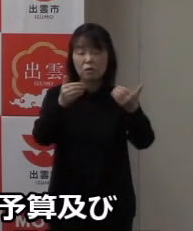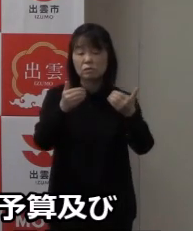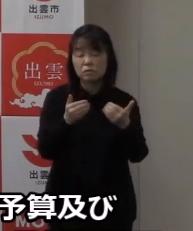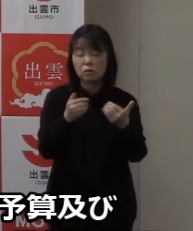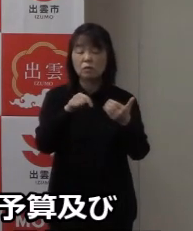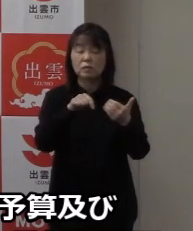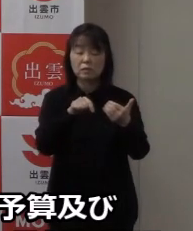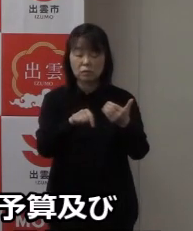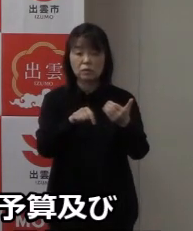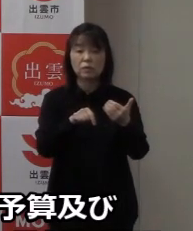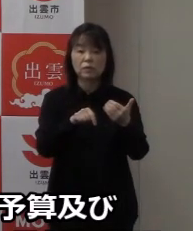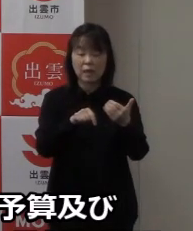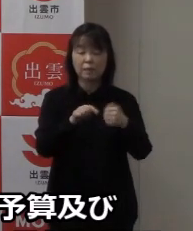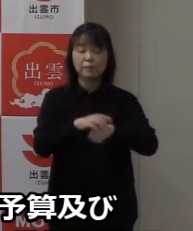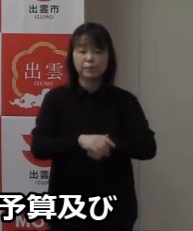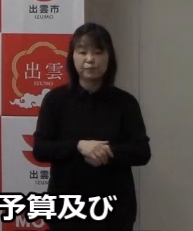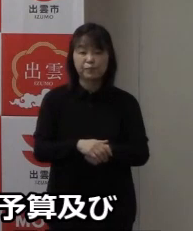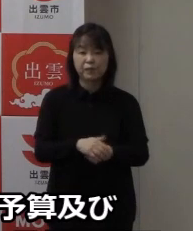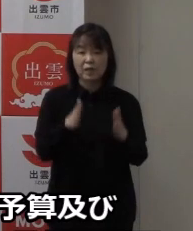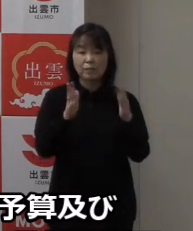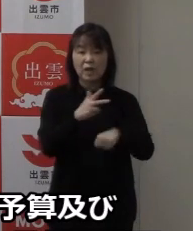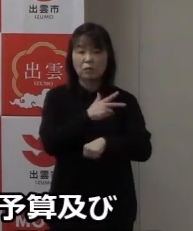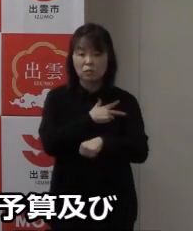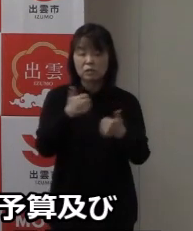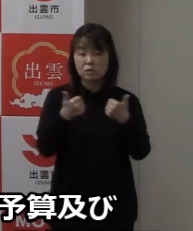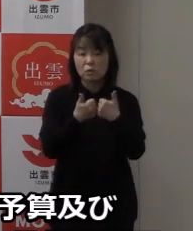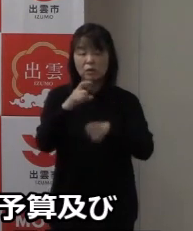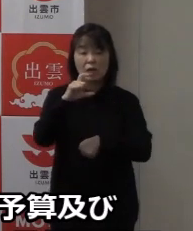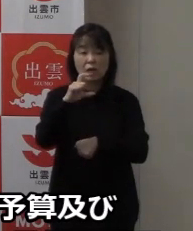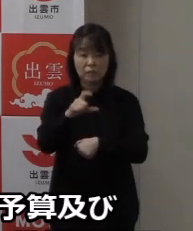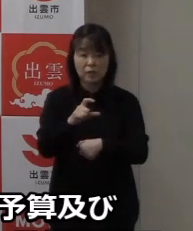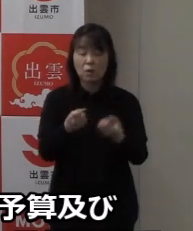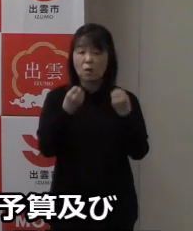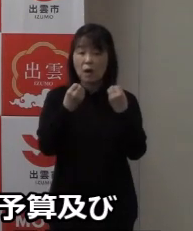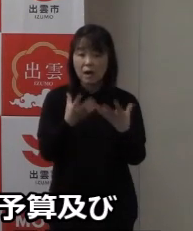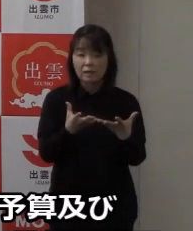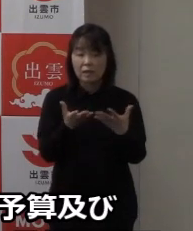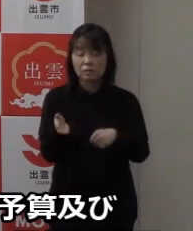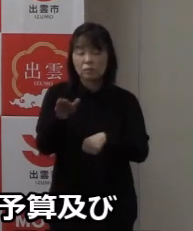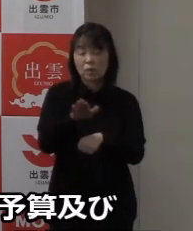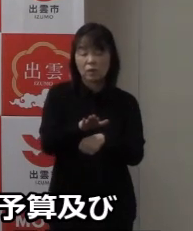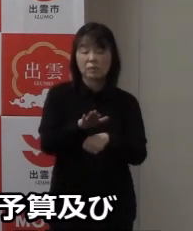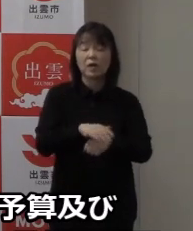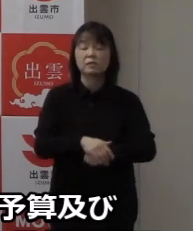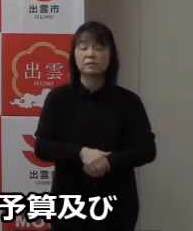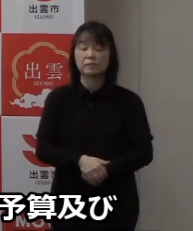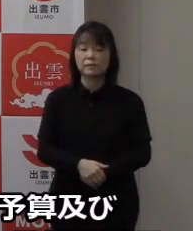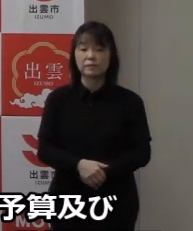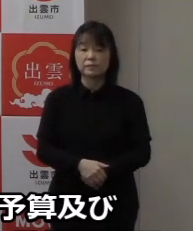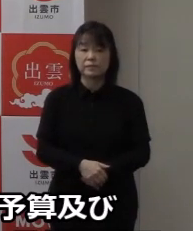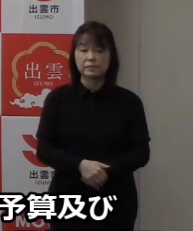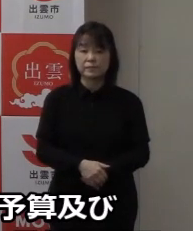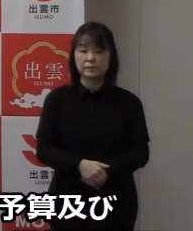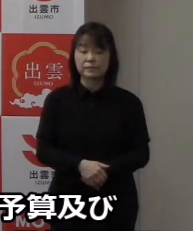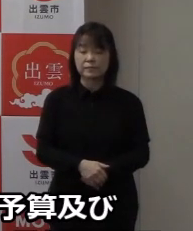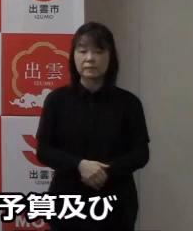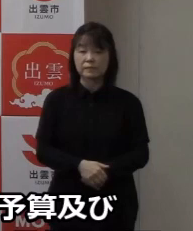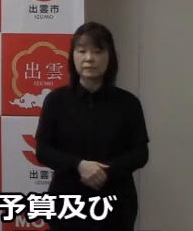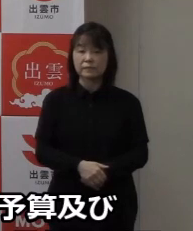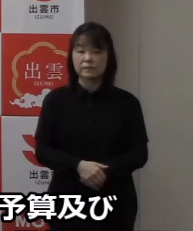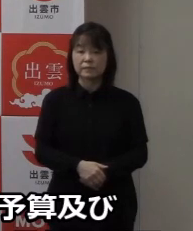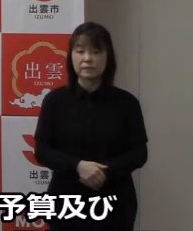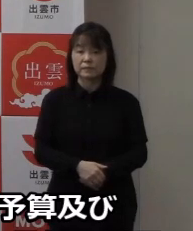。そうしたことから弁護士相談日を設ける事業を新たに設けたいというふうに思っております